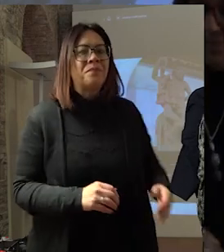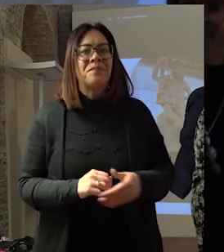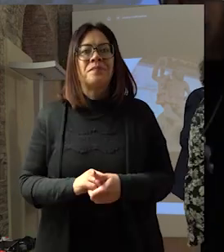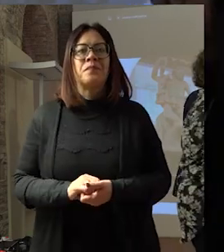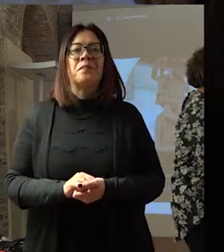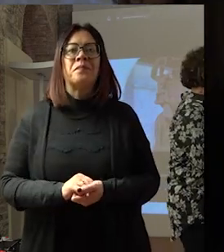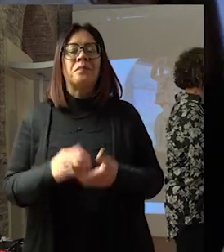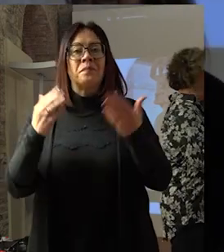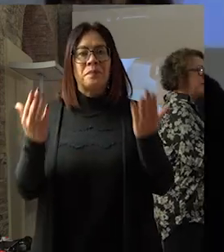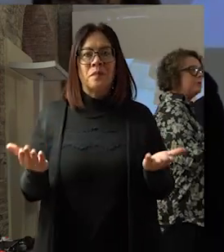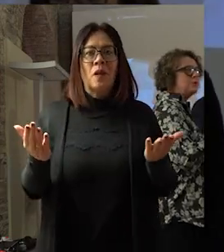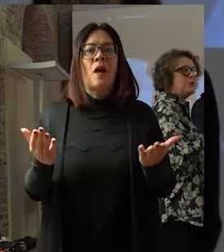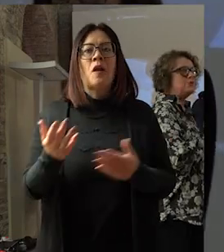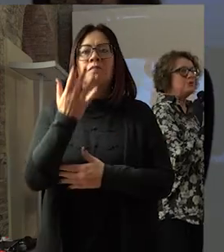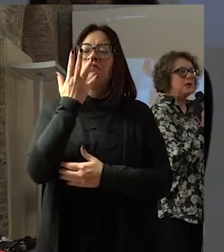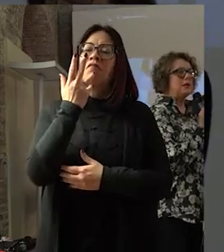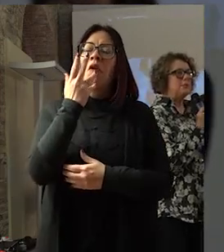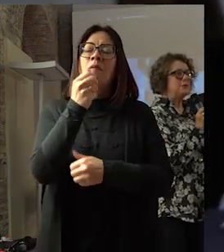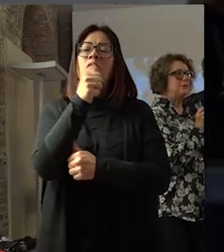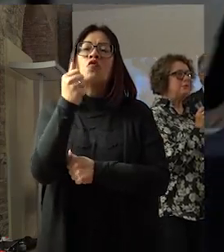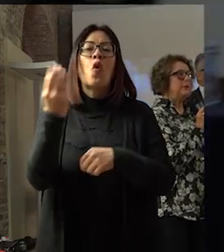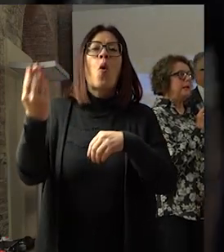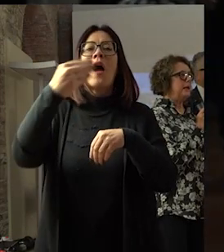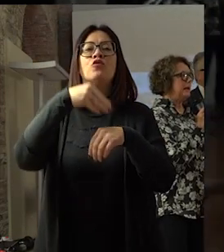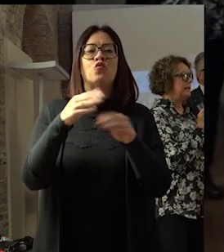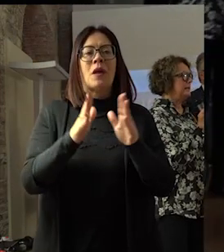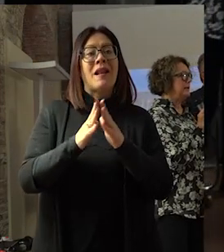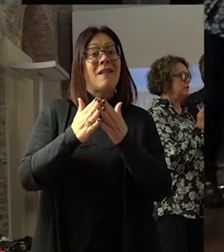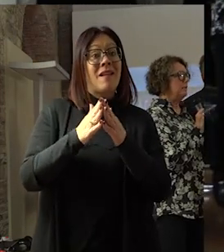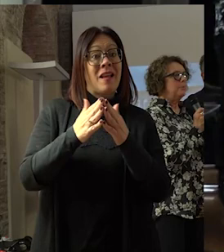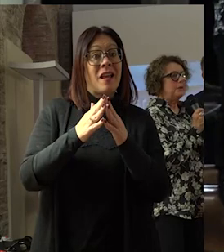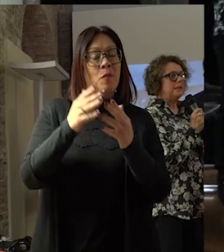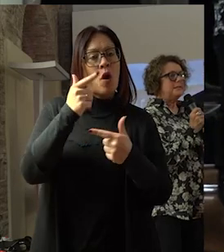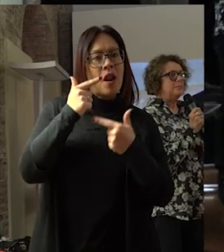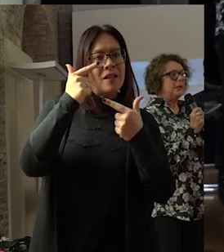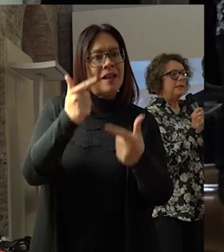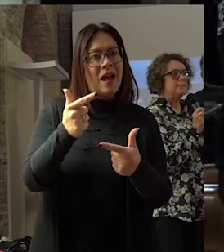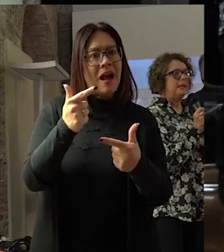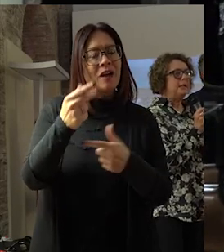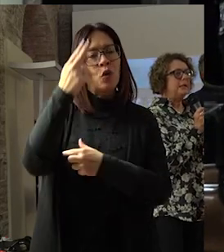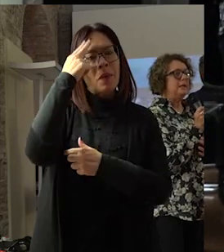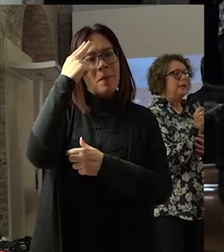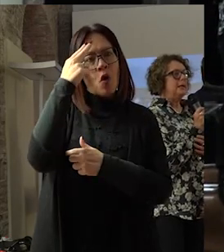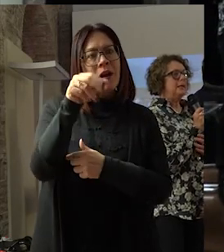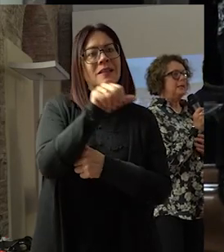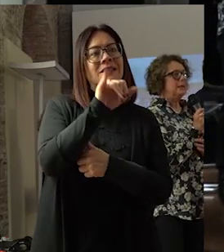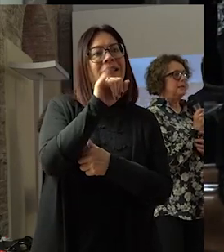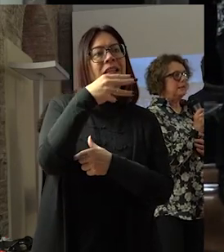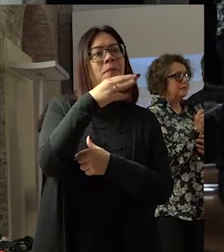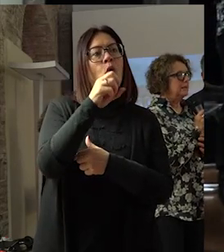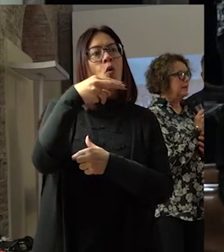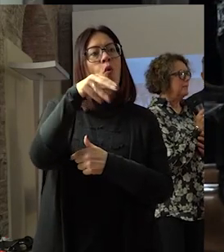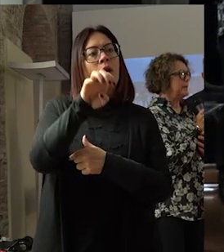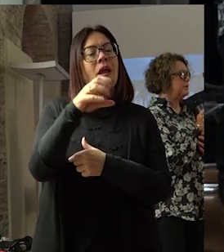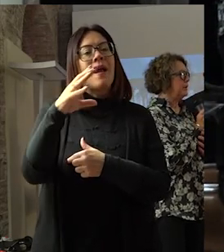Allora, volevamo solo aggiungere che questo volume è dedicato alla memoria di Simone Casprini,